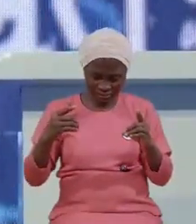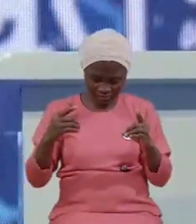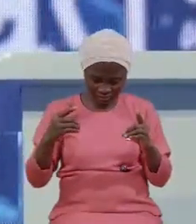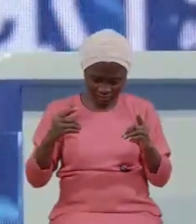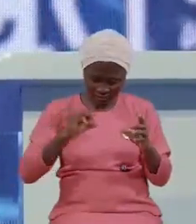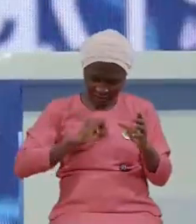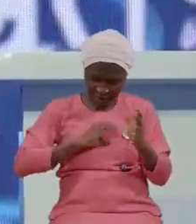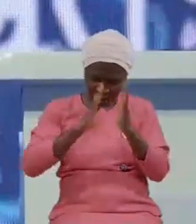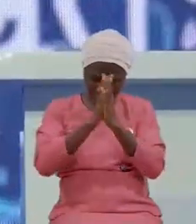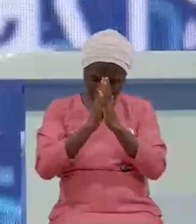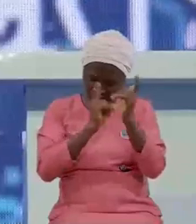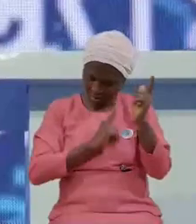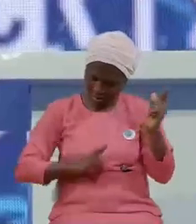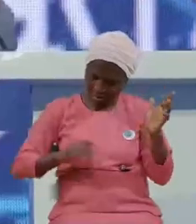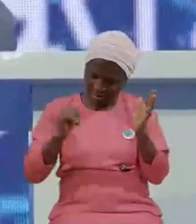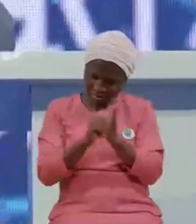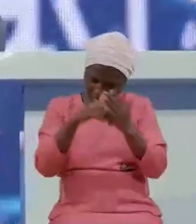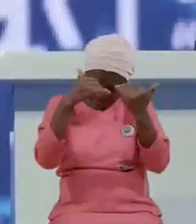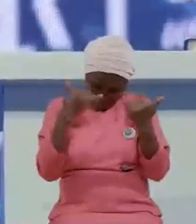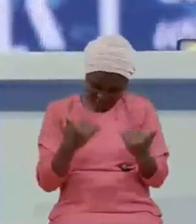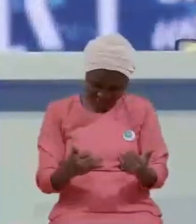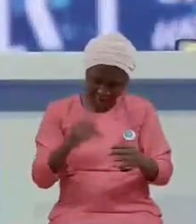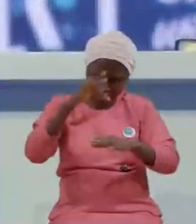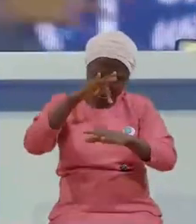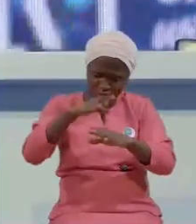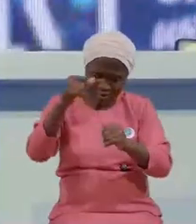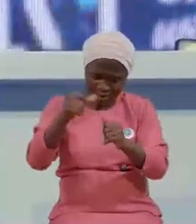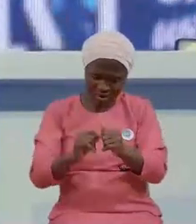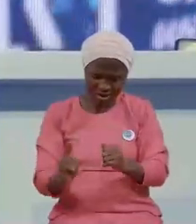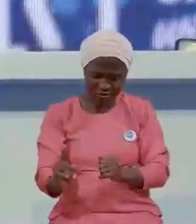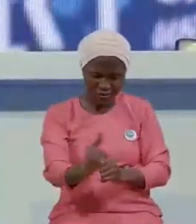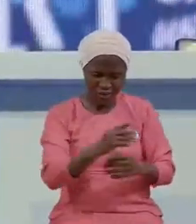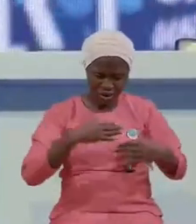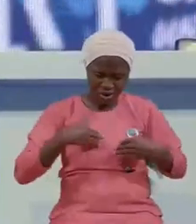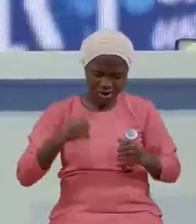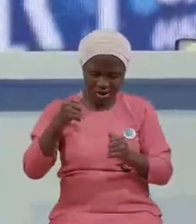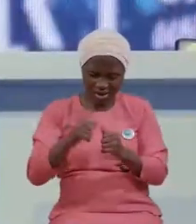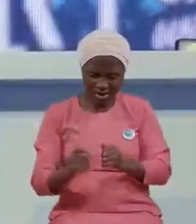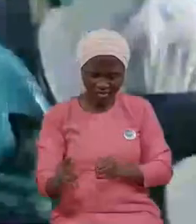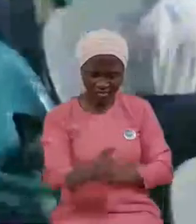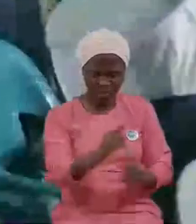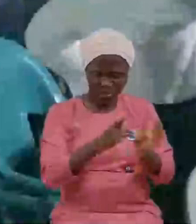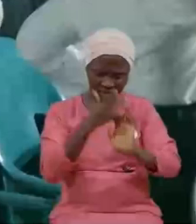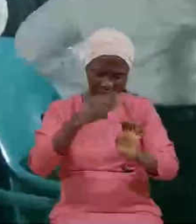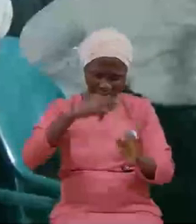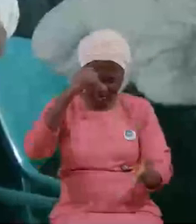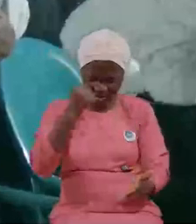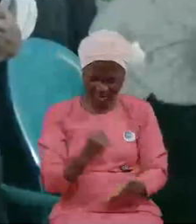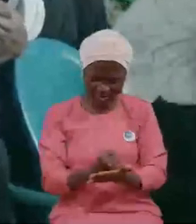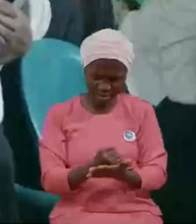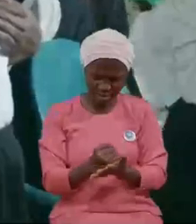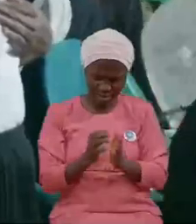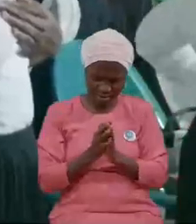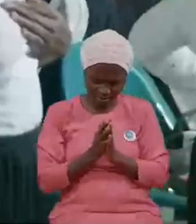Je prie, Seigneur, maintenant, touche chacun, guéris chacun au nom de Jésus.